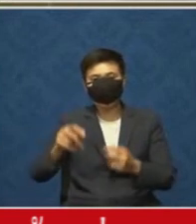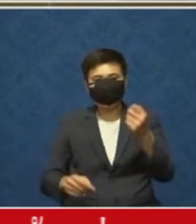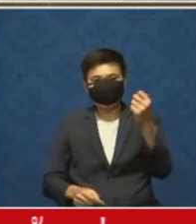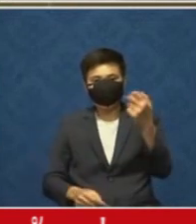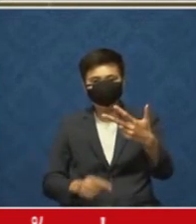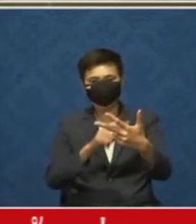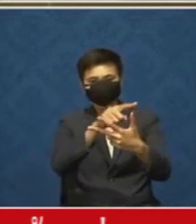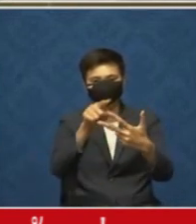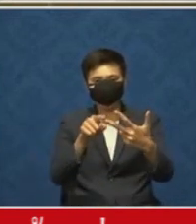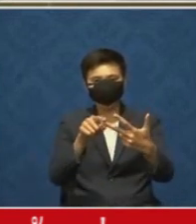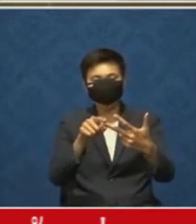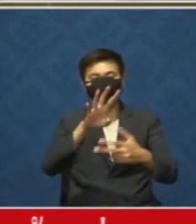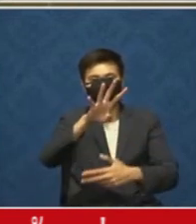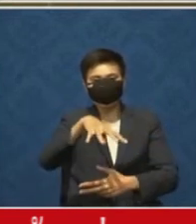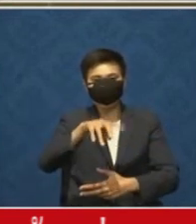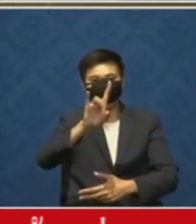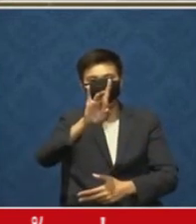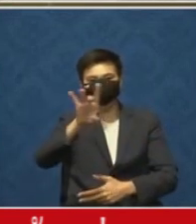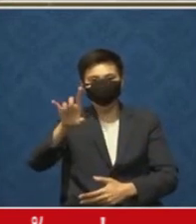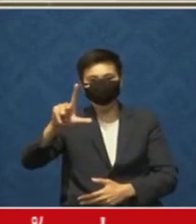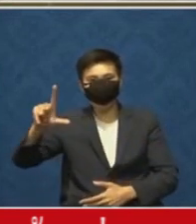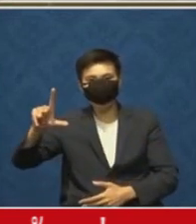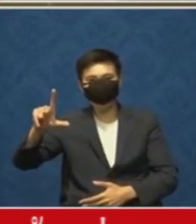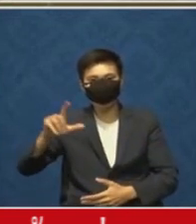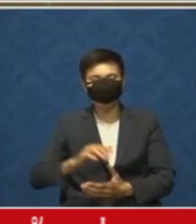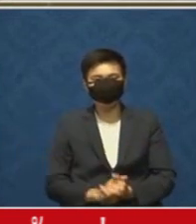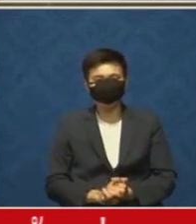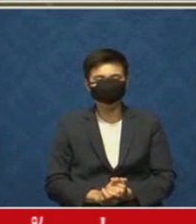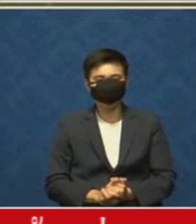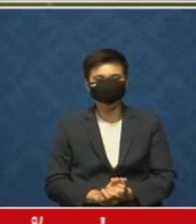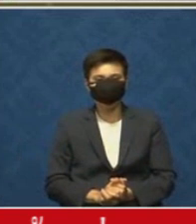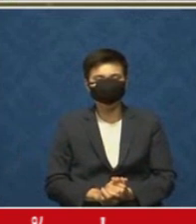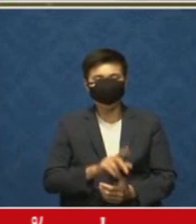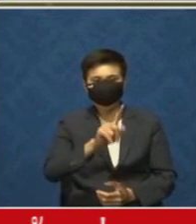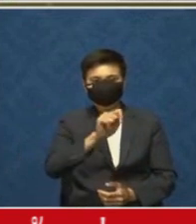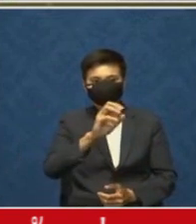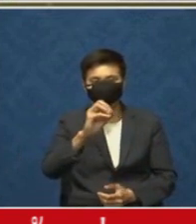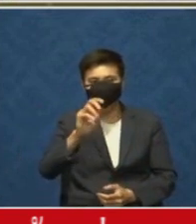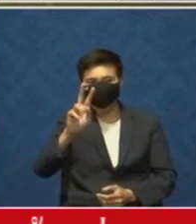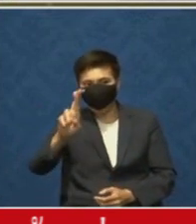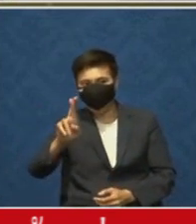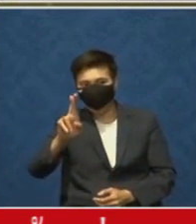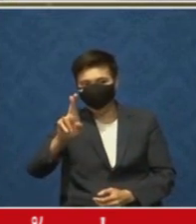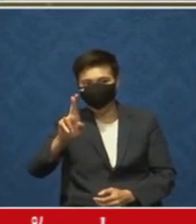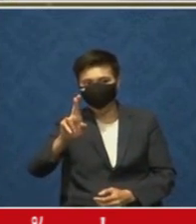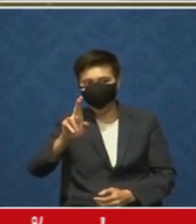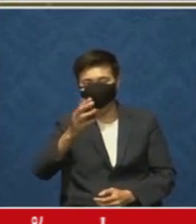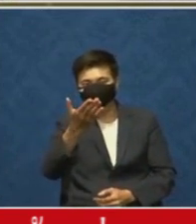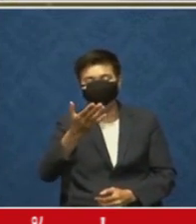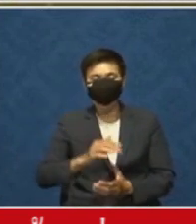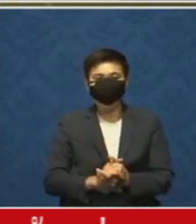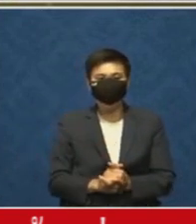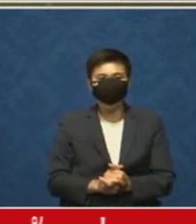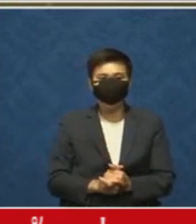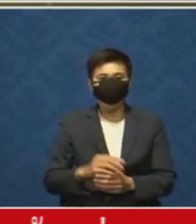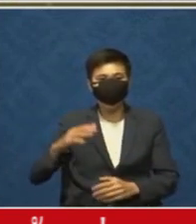มูลค่า 4,100 ล้านบาทครับใน TOR ครับท่านประธานครับที่กองทัพ